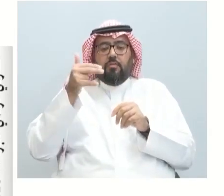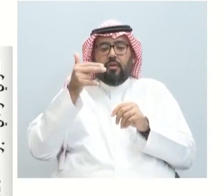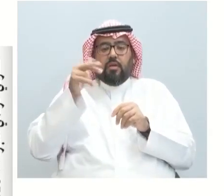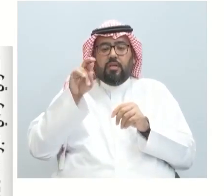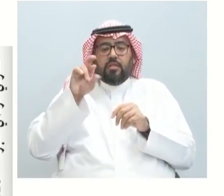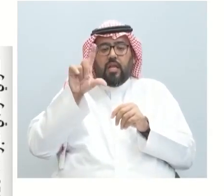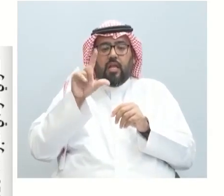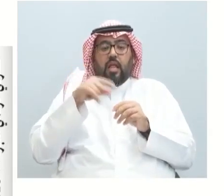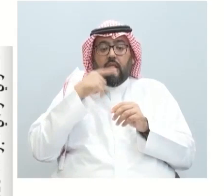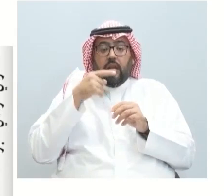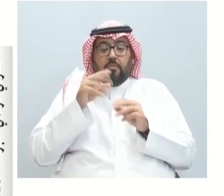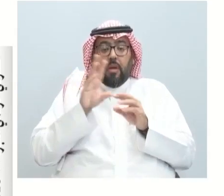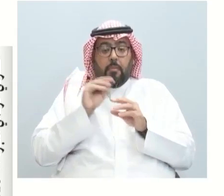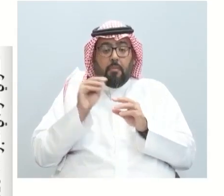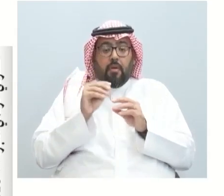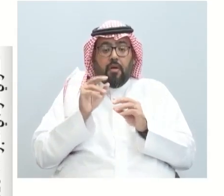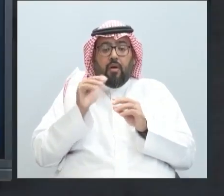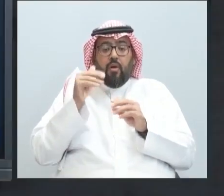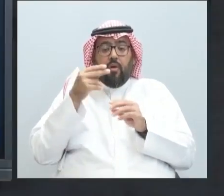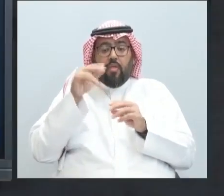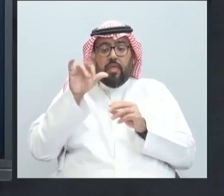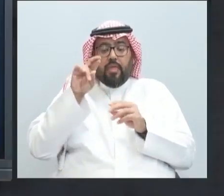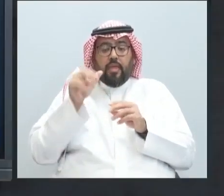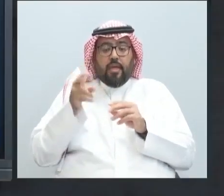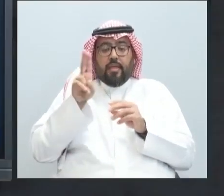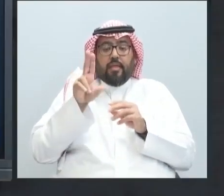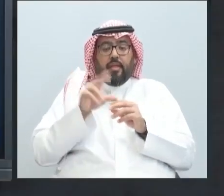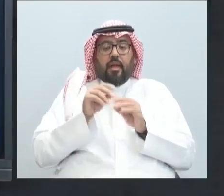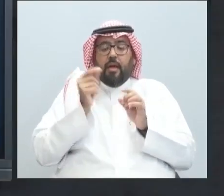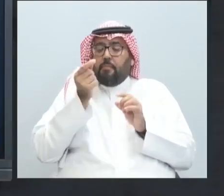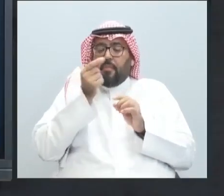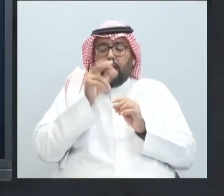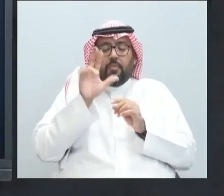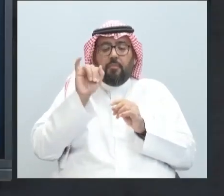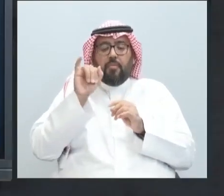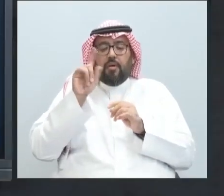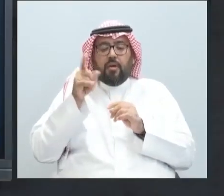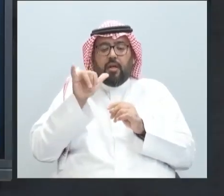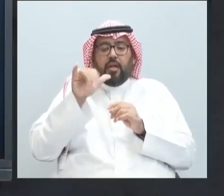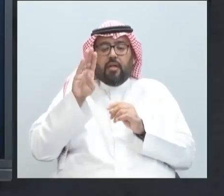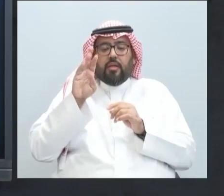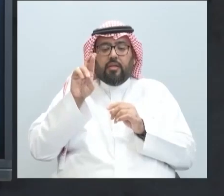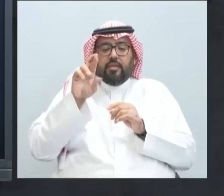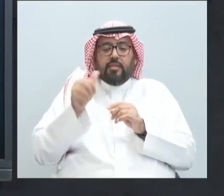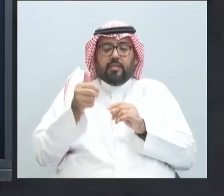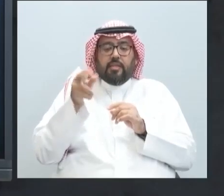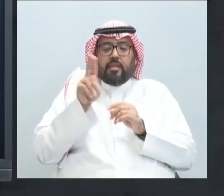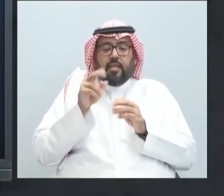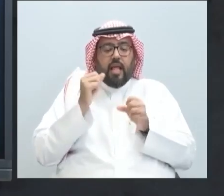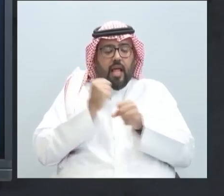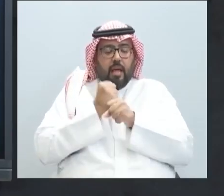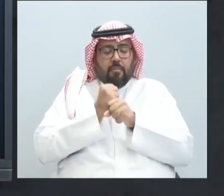نتكلم سويا عندما تكلمنا عن عضيات الخليه تظهر هذه المركزات ماذا تعمل هذه المركزات هذه الون تعمل